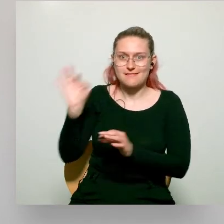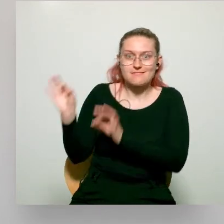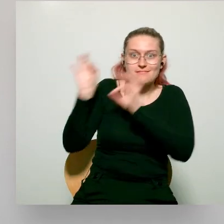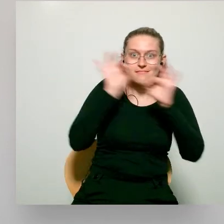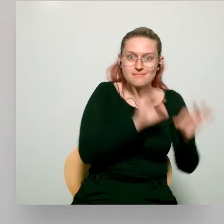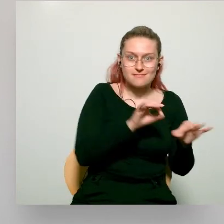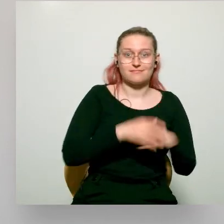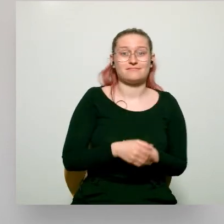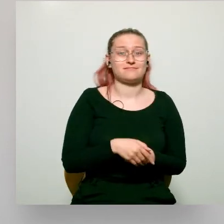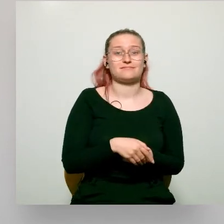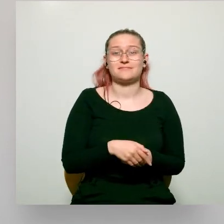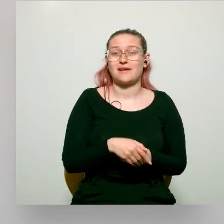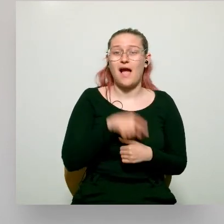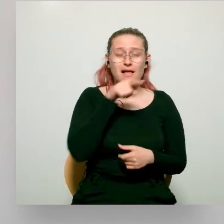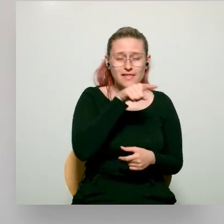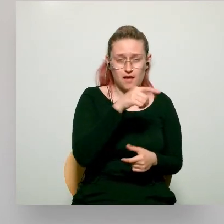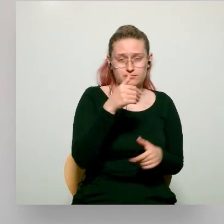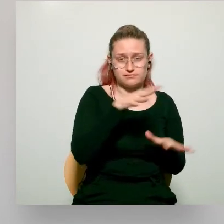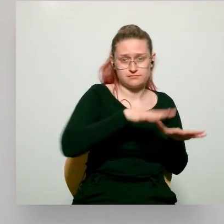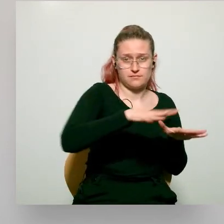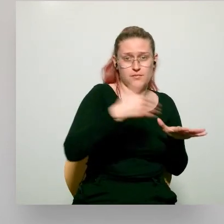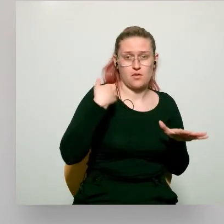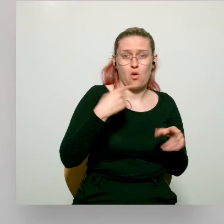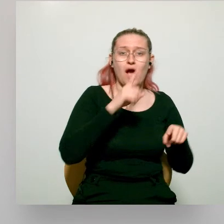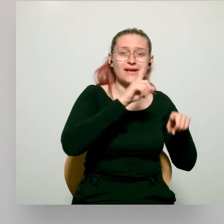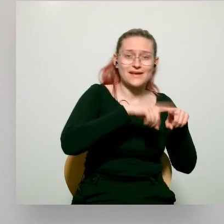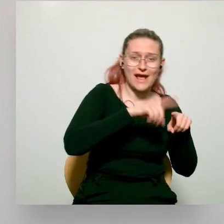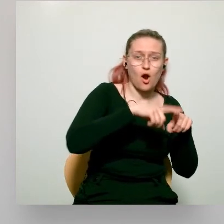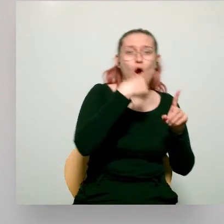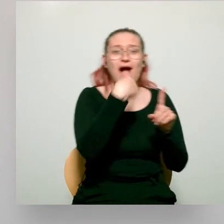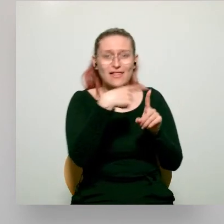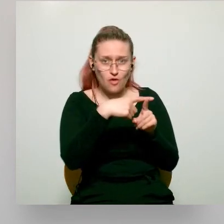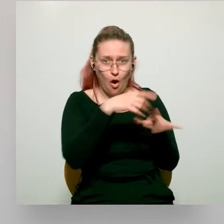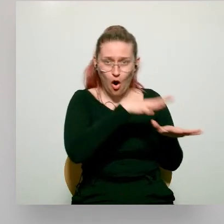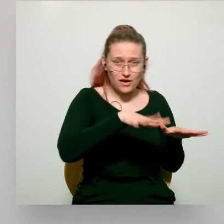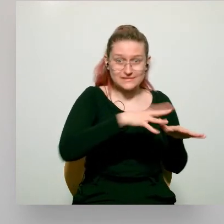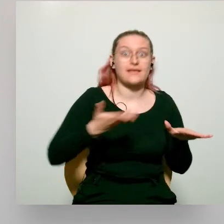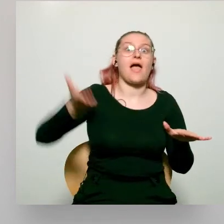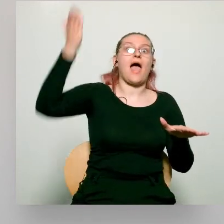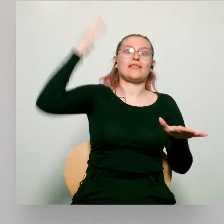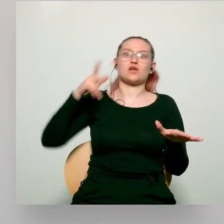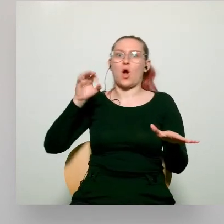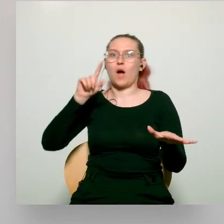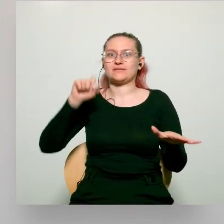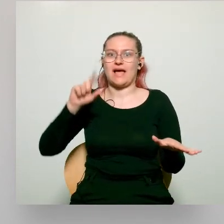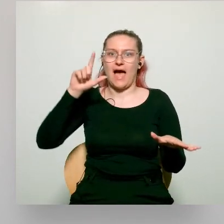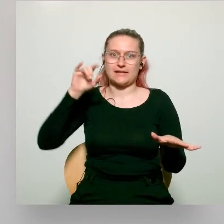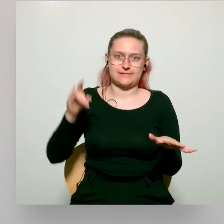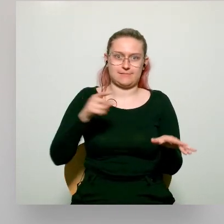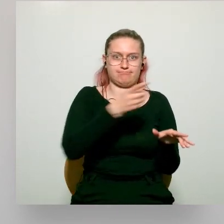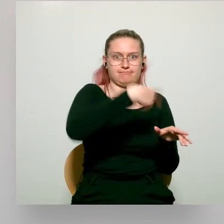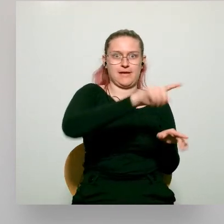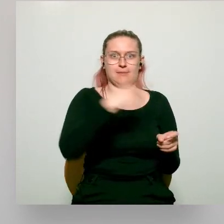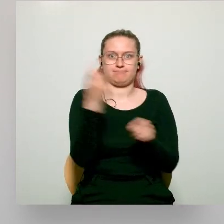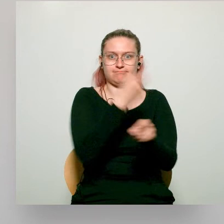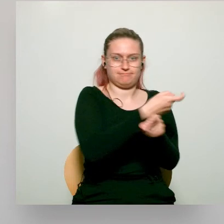wycinani w pięć przez kozaków, to oczywiście bardzo jest wszystko skomplikowane i bardzo złożone i właśnie to jest